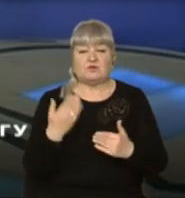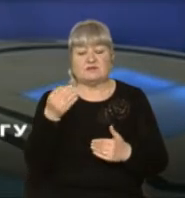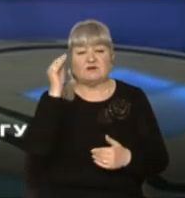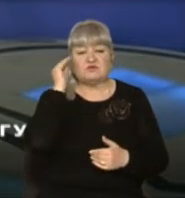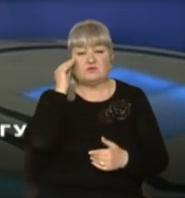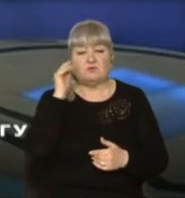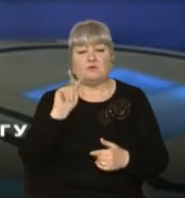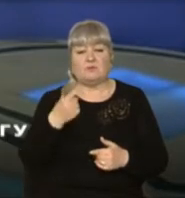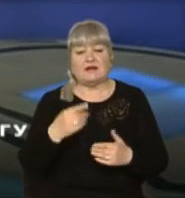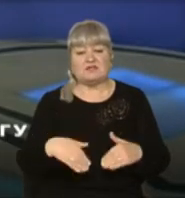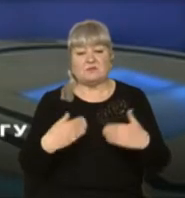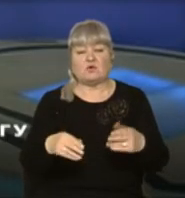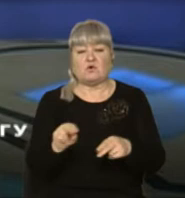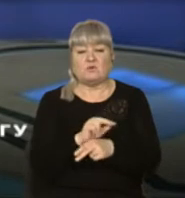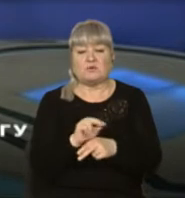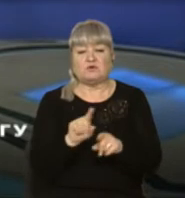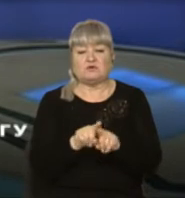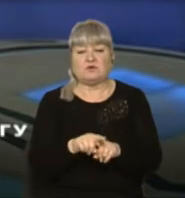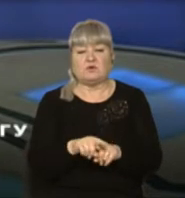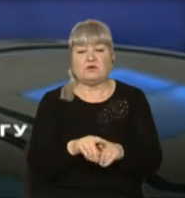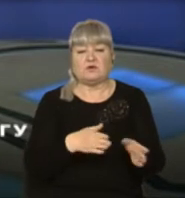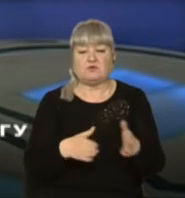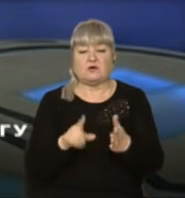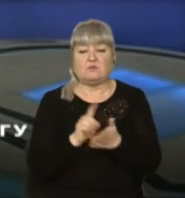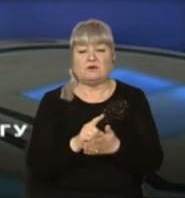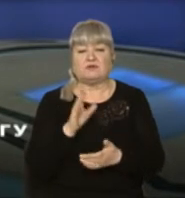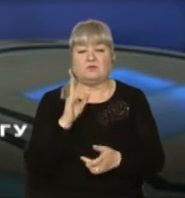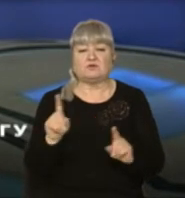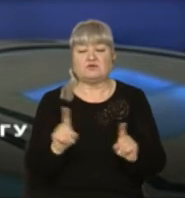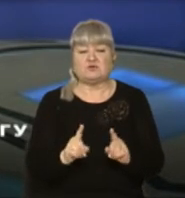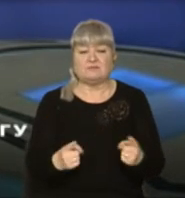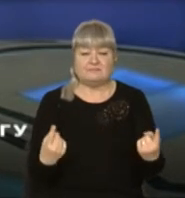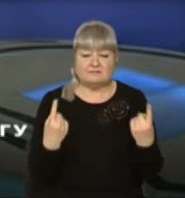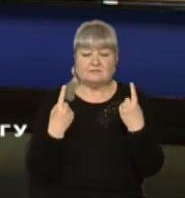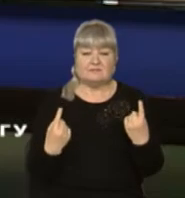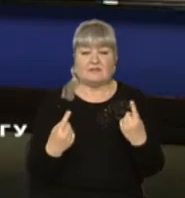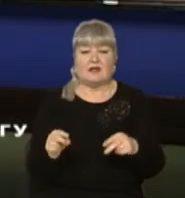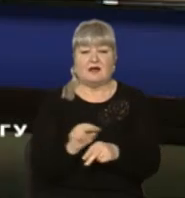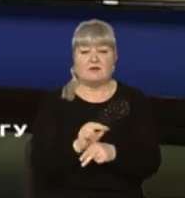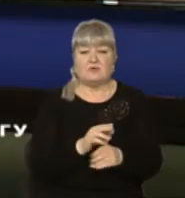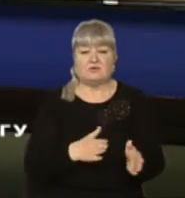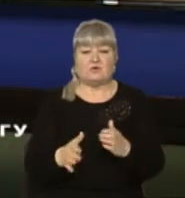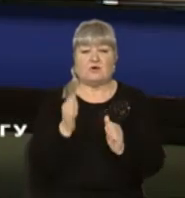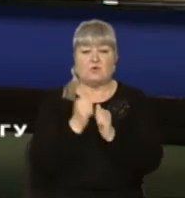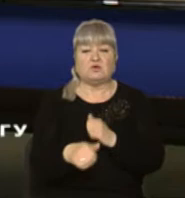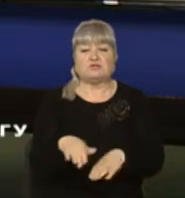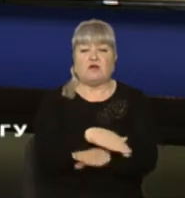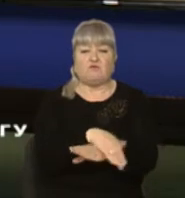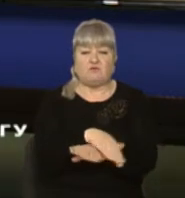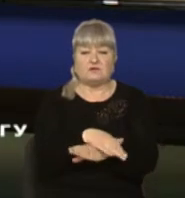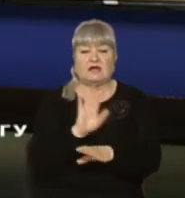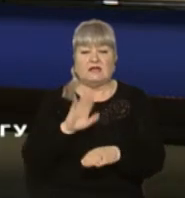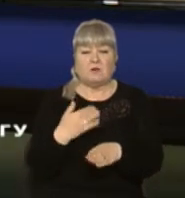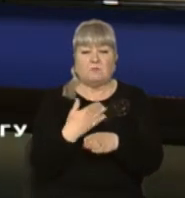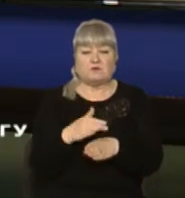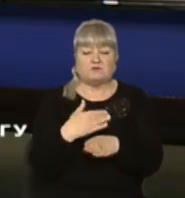першим кроком ремонту такої дороги мало би бути що? Капітальний ремонт дороги, кожна вулиця. Нехай